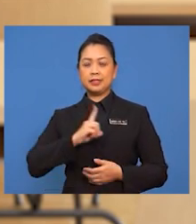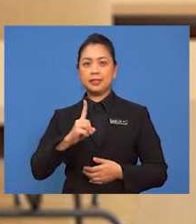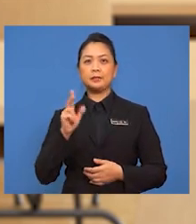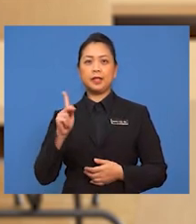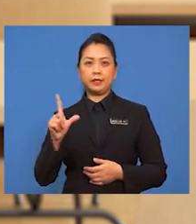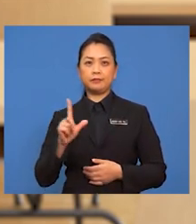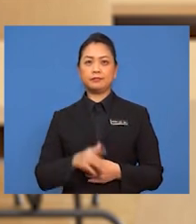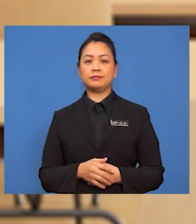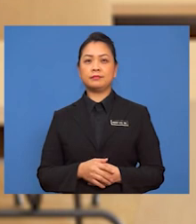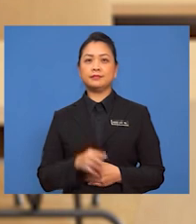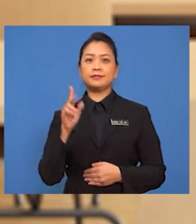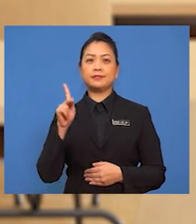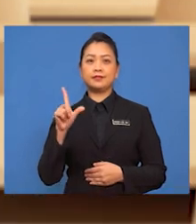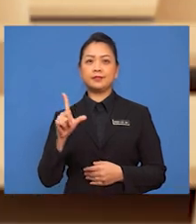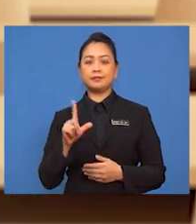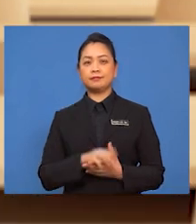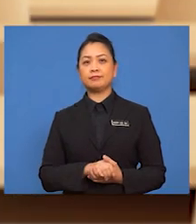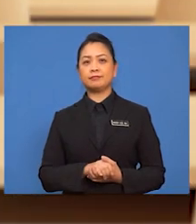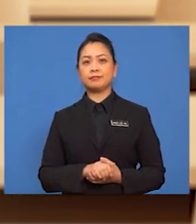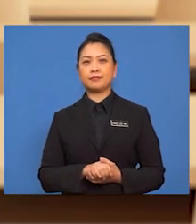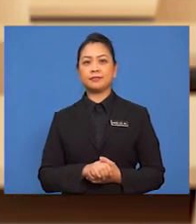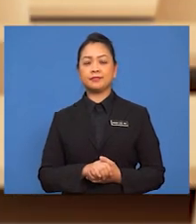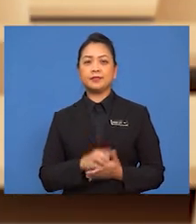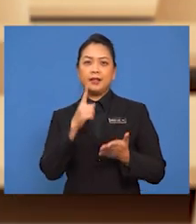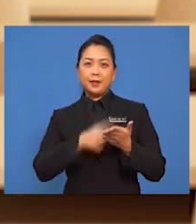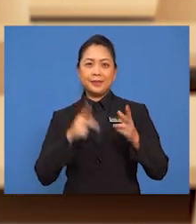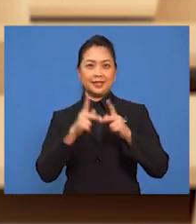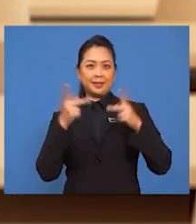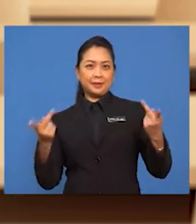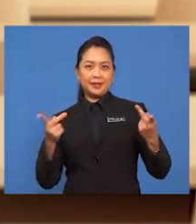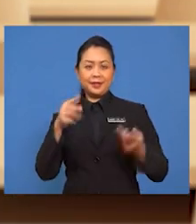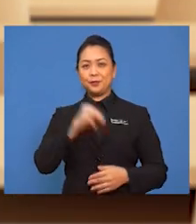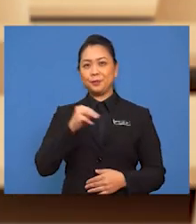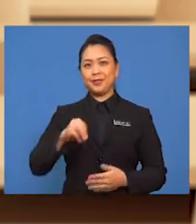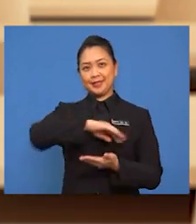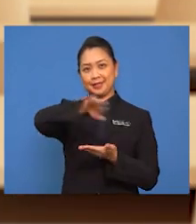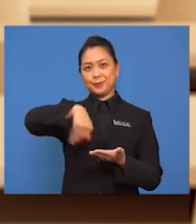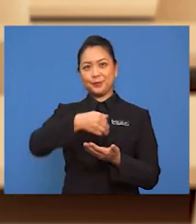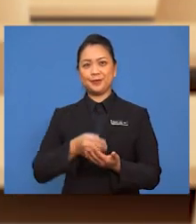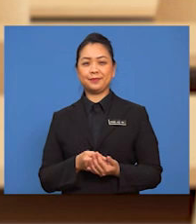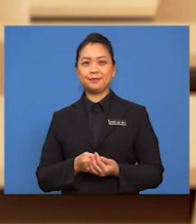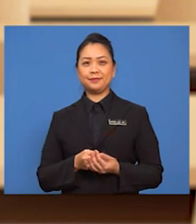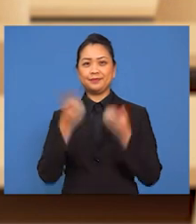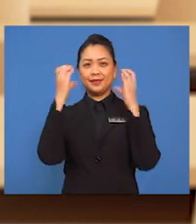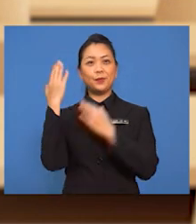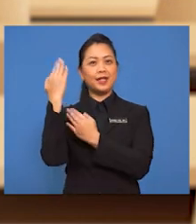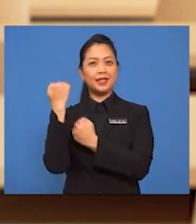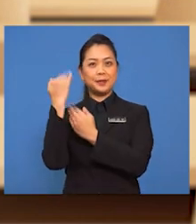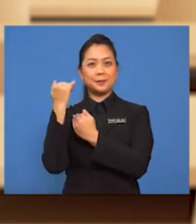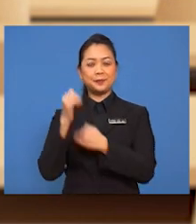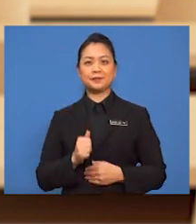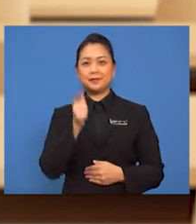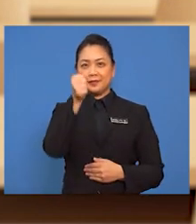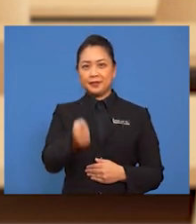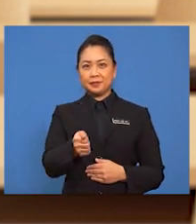Persekutuan Kuala Lumpur. Apa khabar murid-murid semua? Cegu harap anda